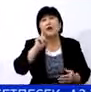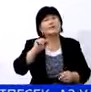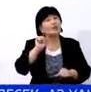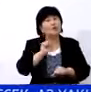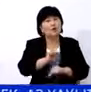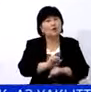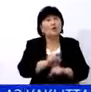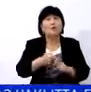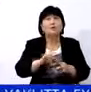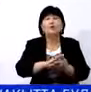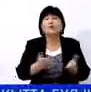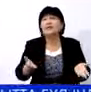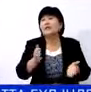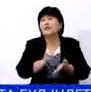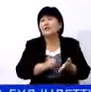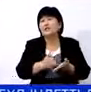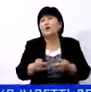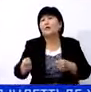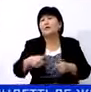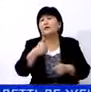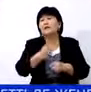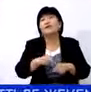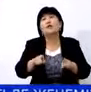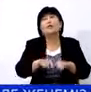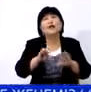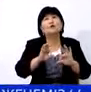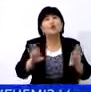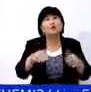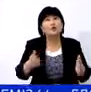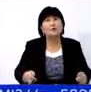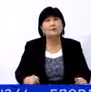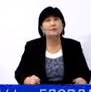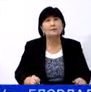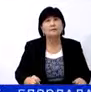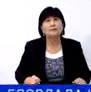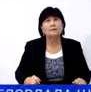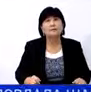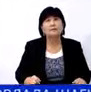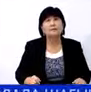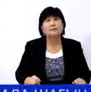тұр. Бұл жағдайға не себеп екенін басқарма басшысы былайша түсіндірді.